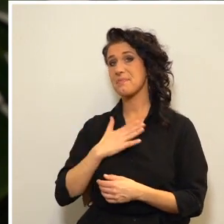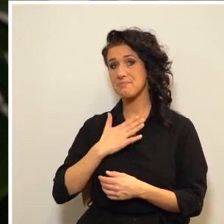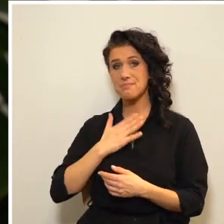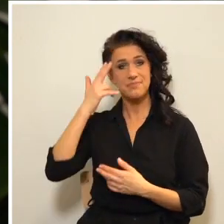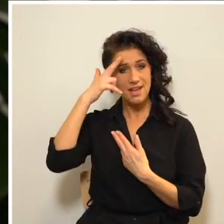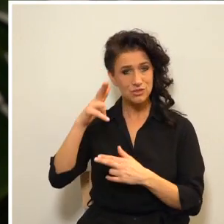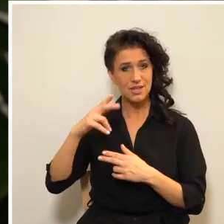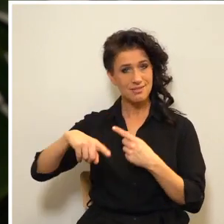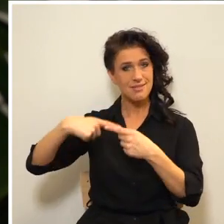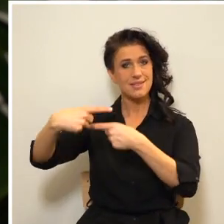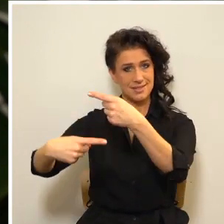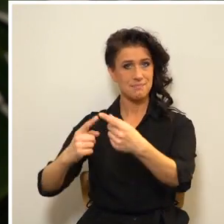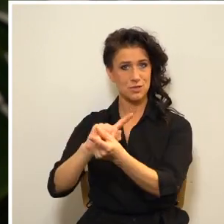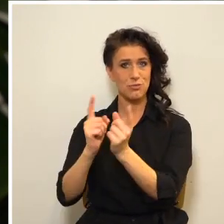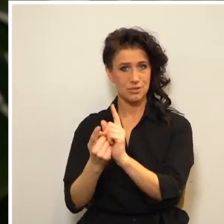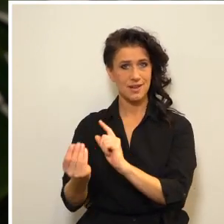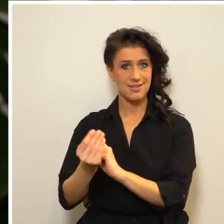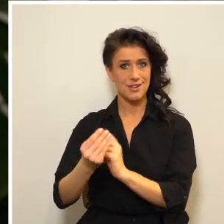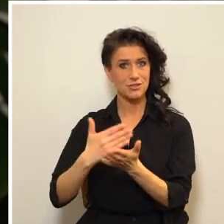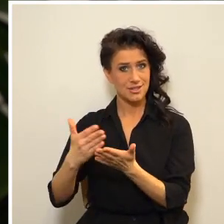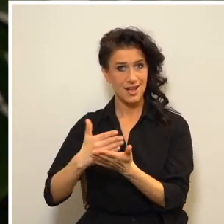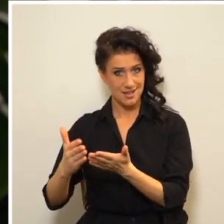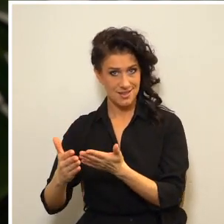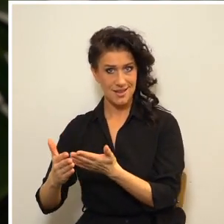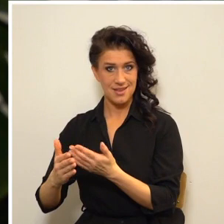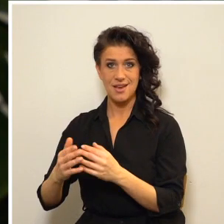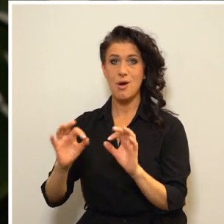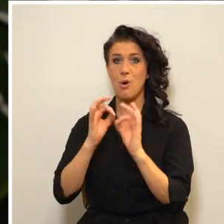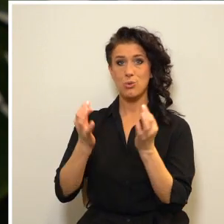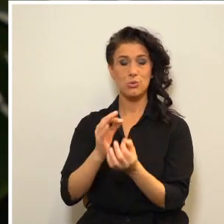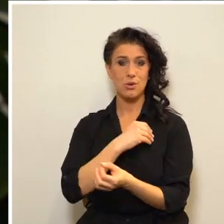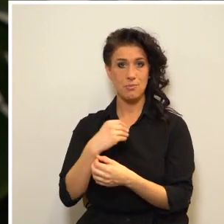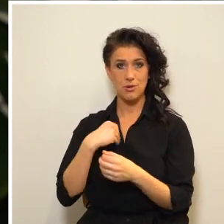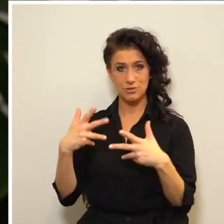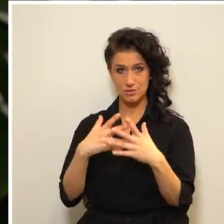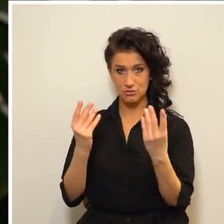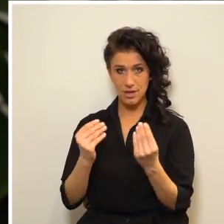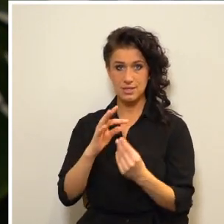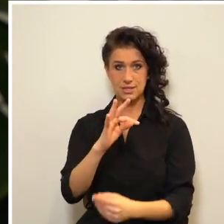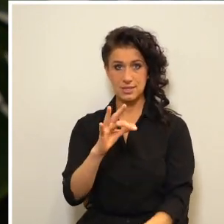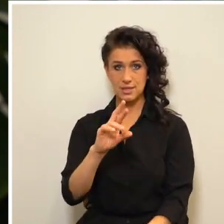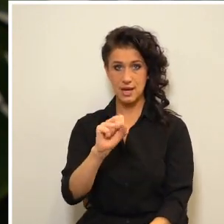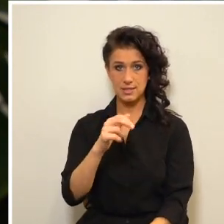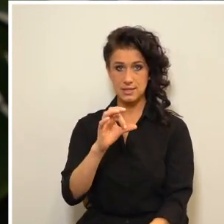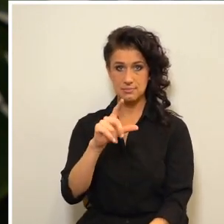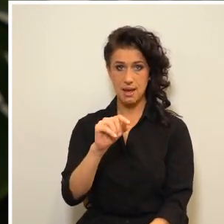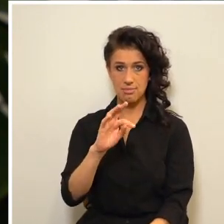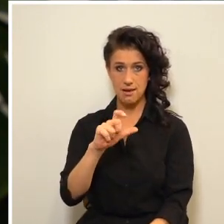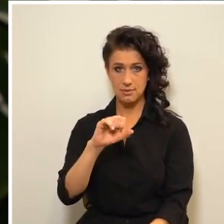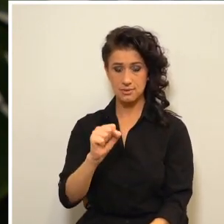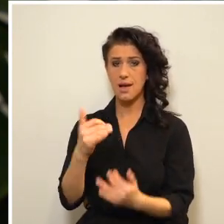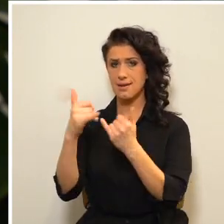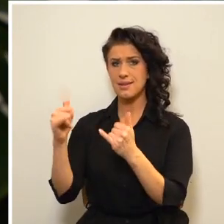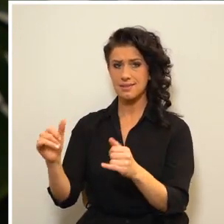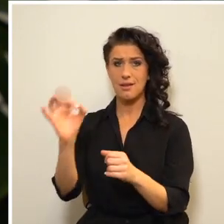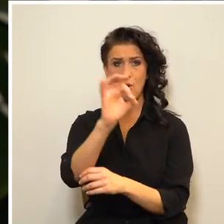pretekstem do kolejnych spotkań nie tylko przy okazji ogólnopolskiego dnia transplantacji ale ale przy innych okazjach gdzie będziemy